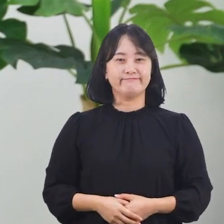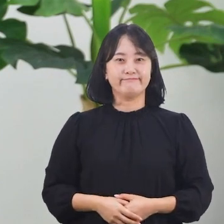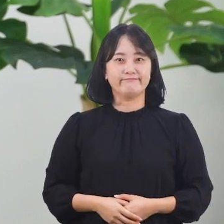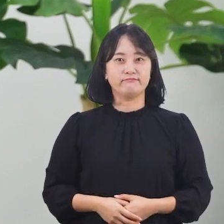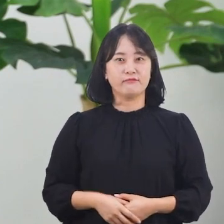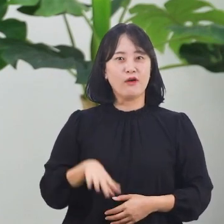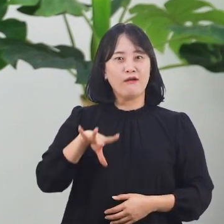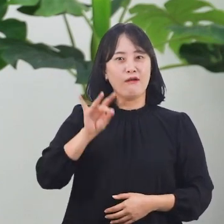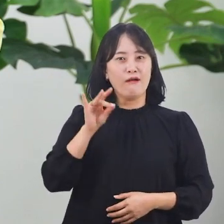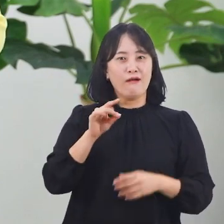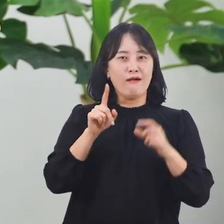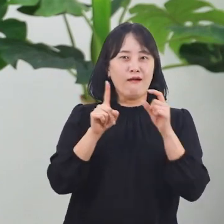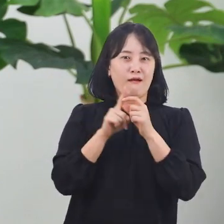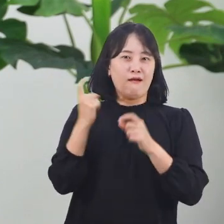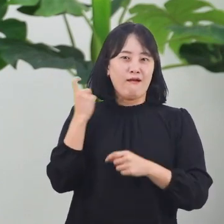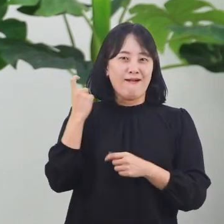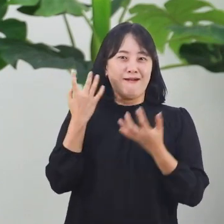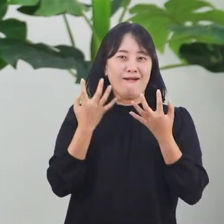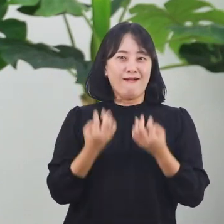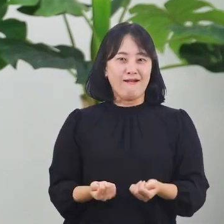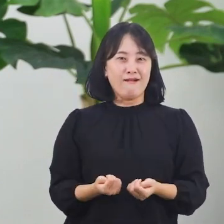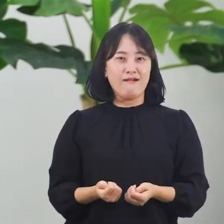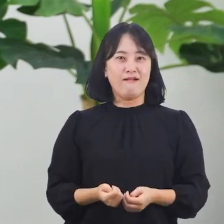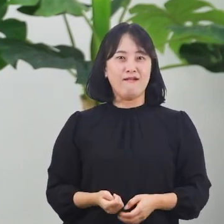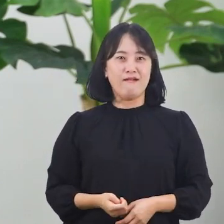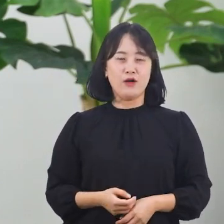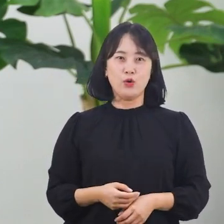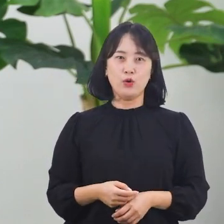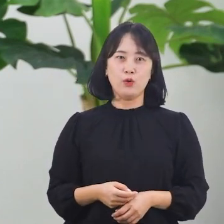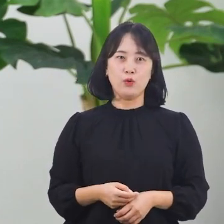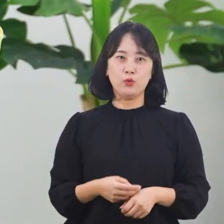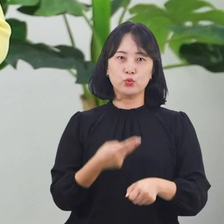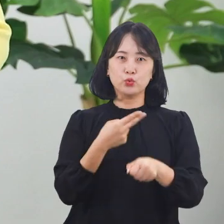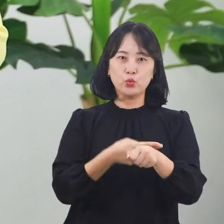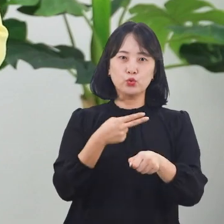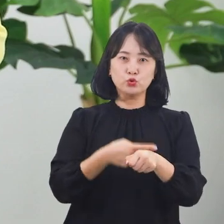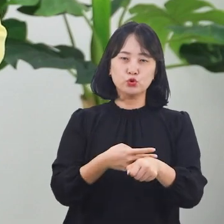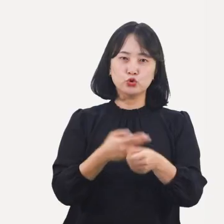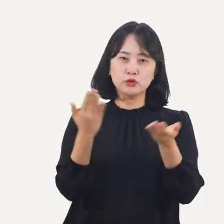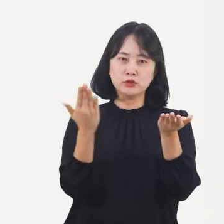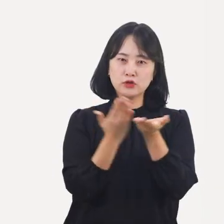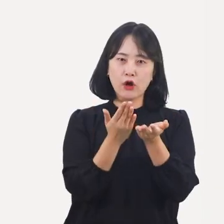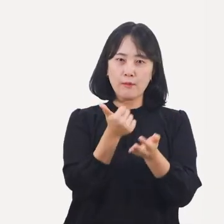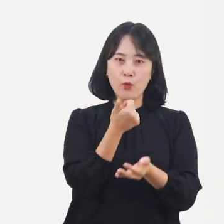처음 듣는 말이 정말 많은데요. 교수 적합화는 어떤 뜻인가요?